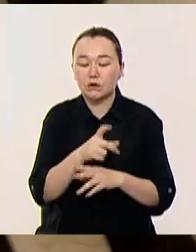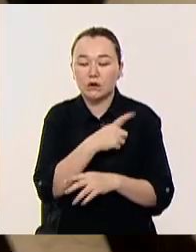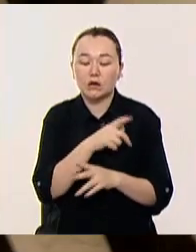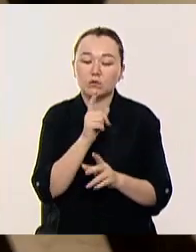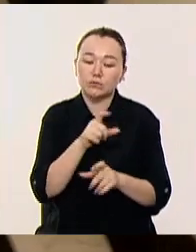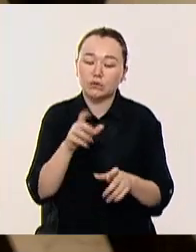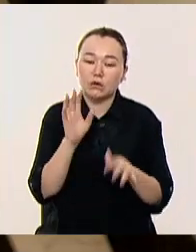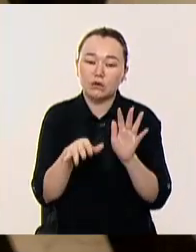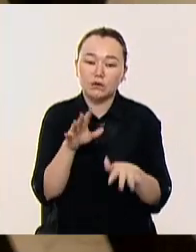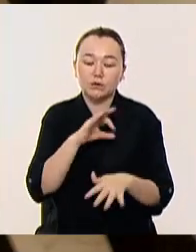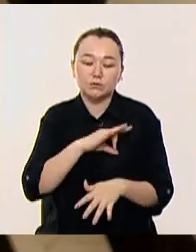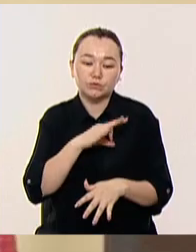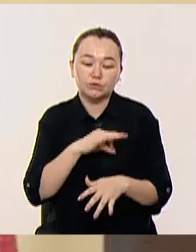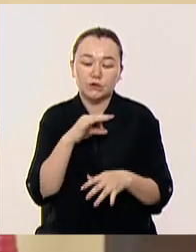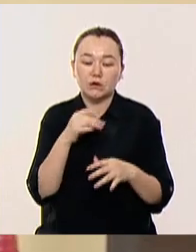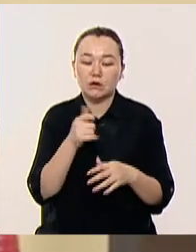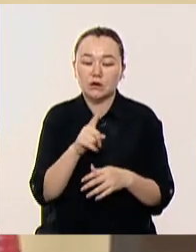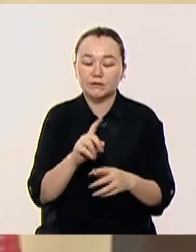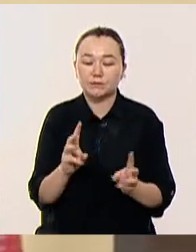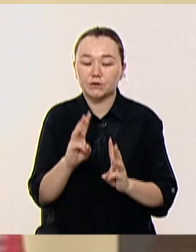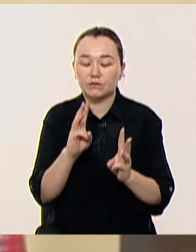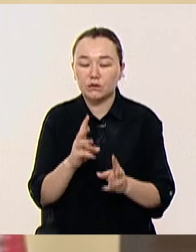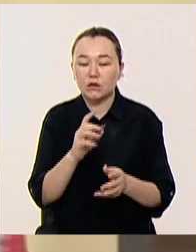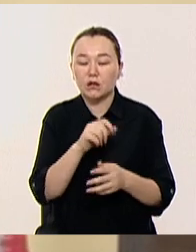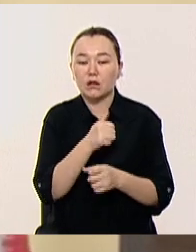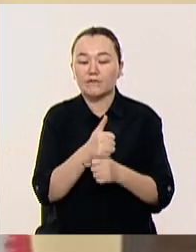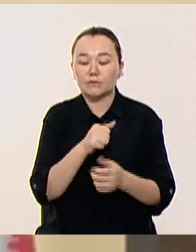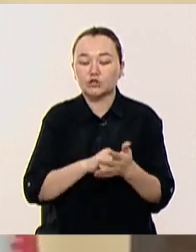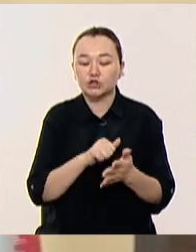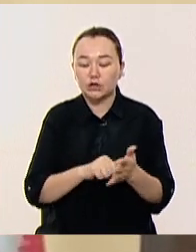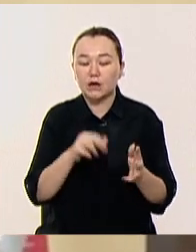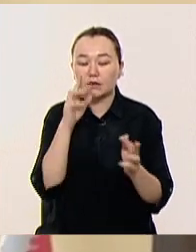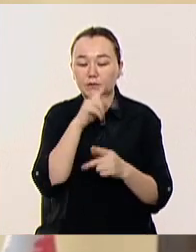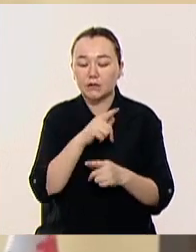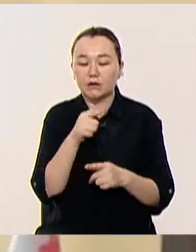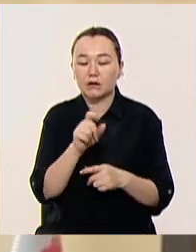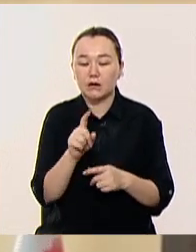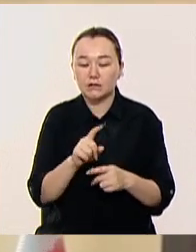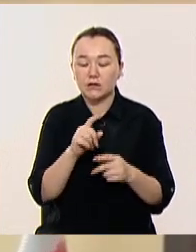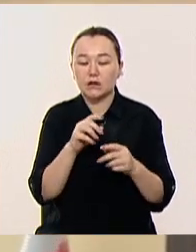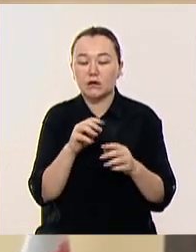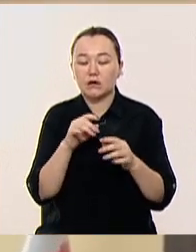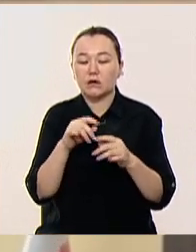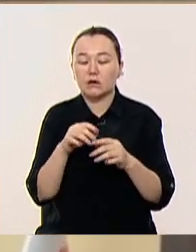к использованию газовых приборов. Основными причинами отравления являются неисправность газового котла,